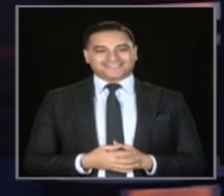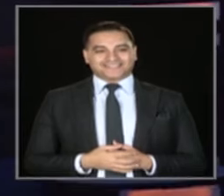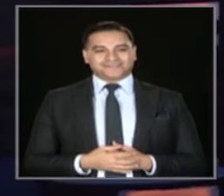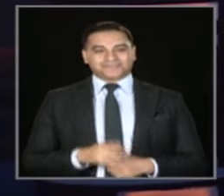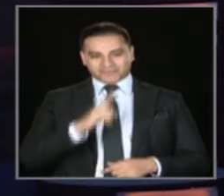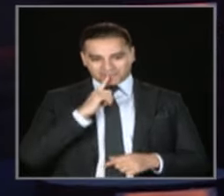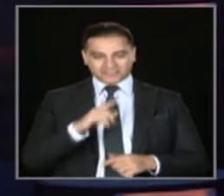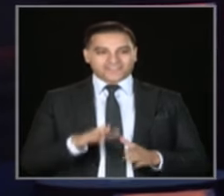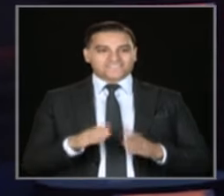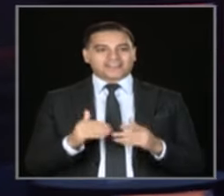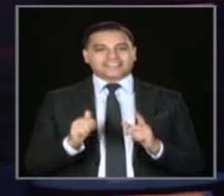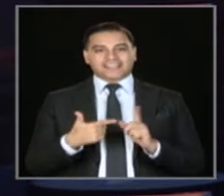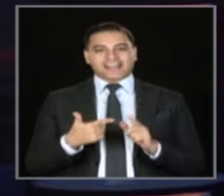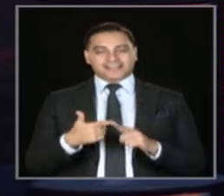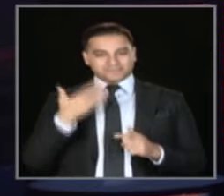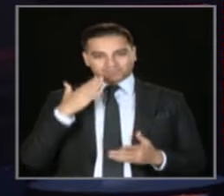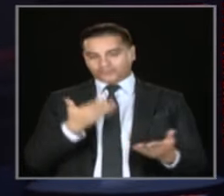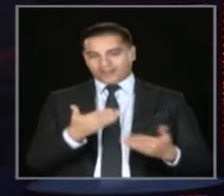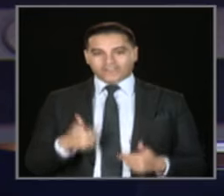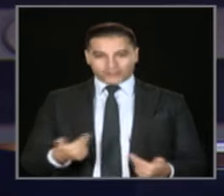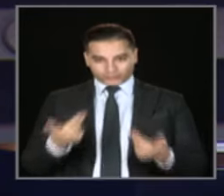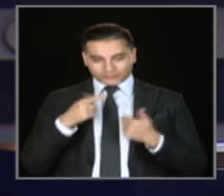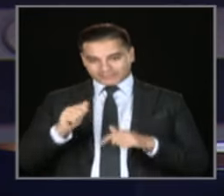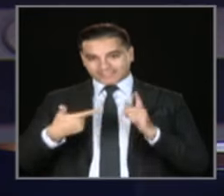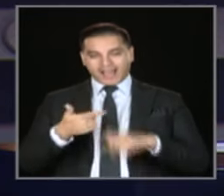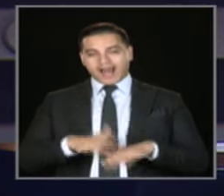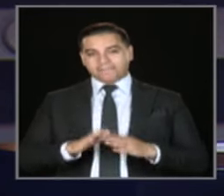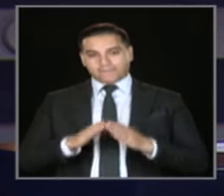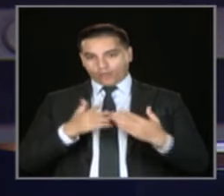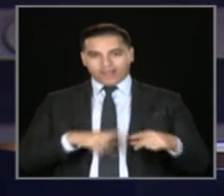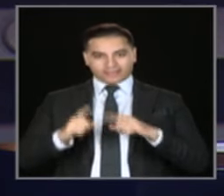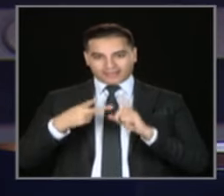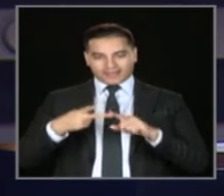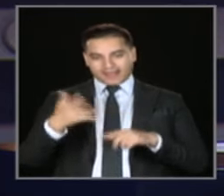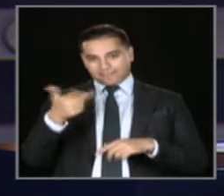أما الفريق تاني اللي مشرفنا في الاستوديو تاني المجموعة التانية،